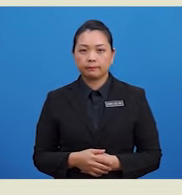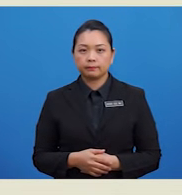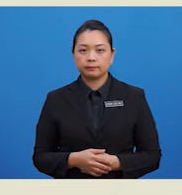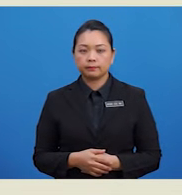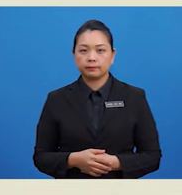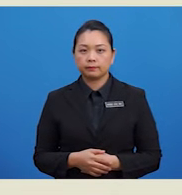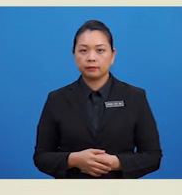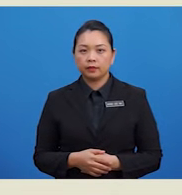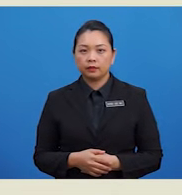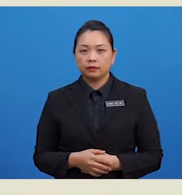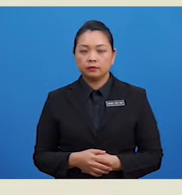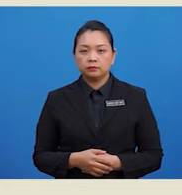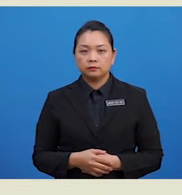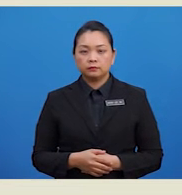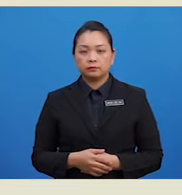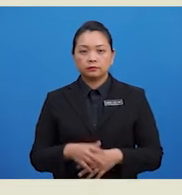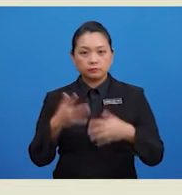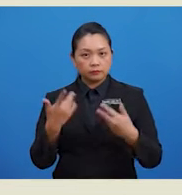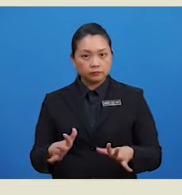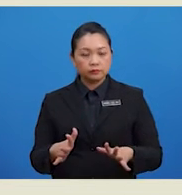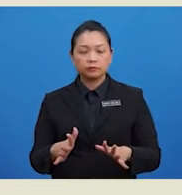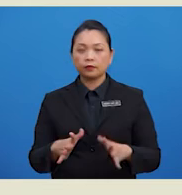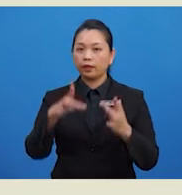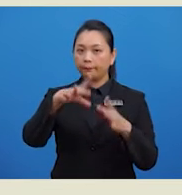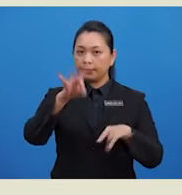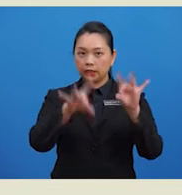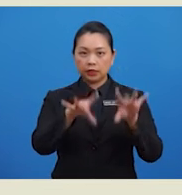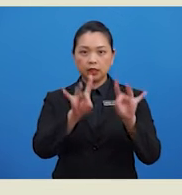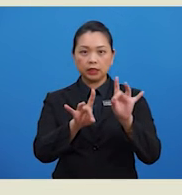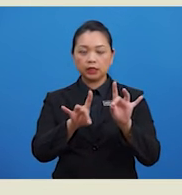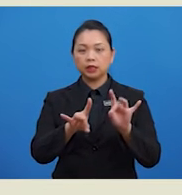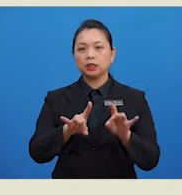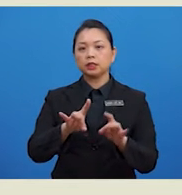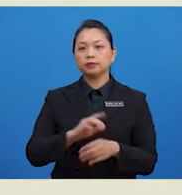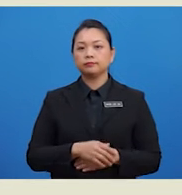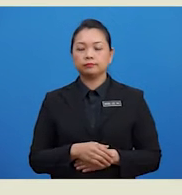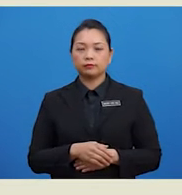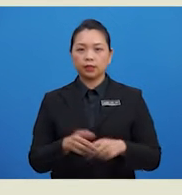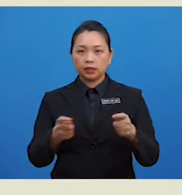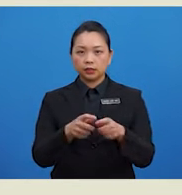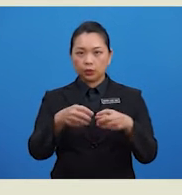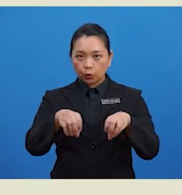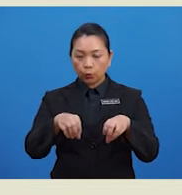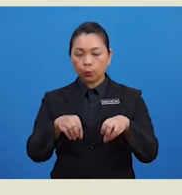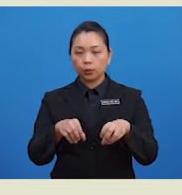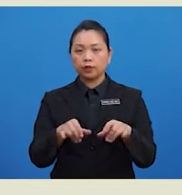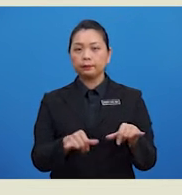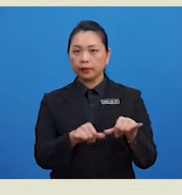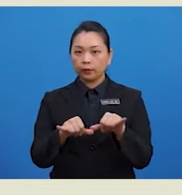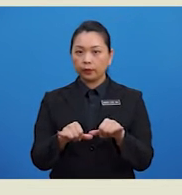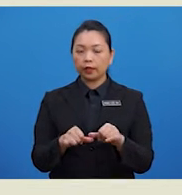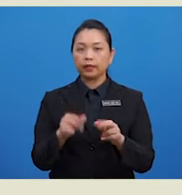Akhir sekali, setelah selesai proses pemilihan, telur tetasan akan dibawa dan dipindahkan ke